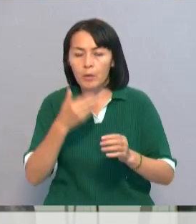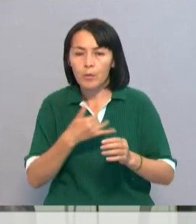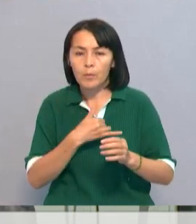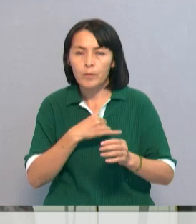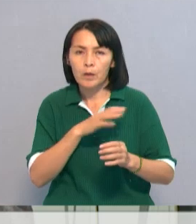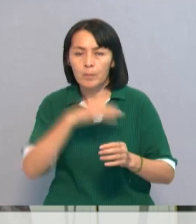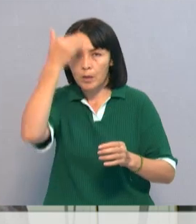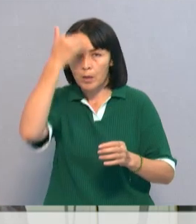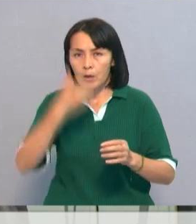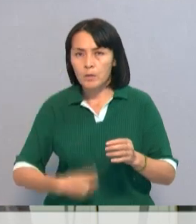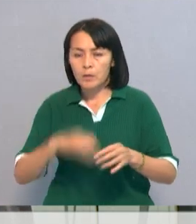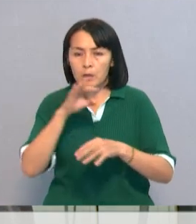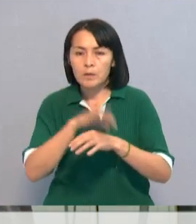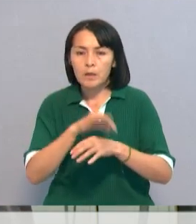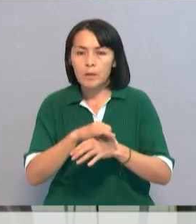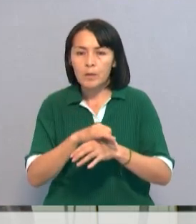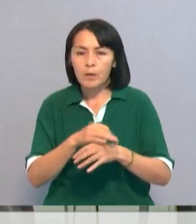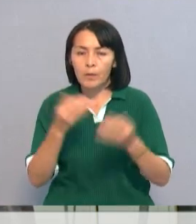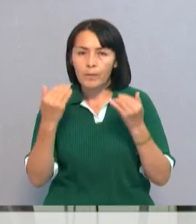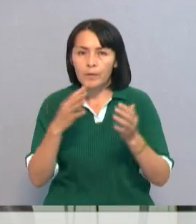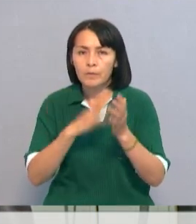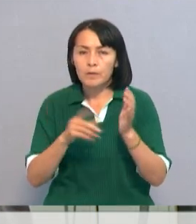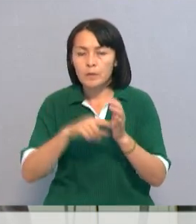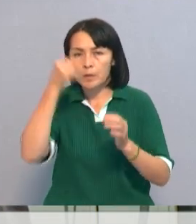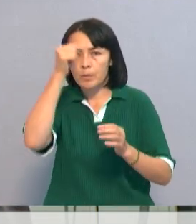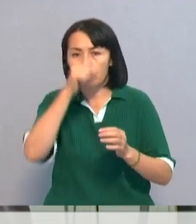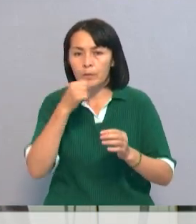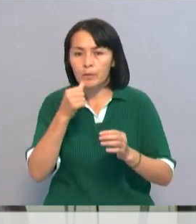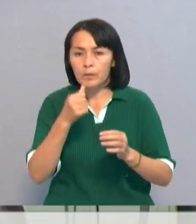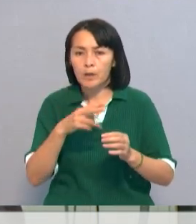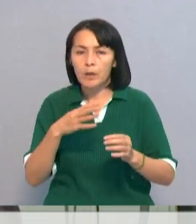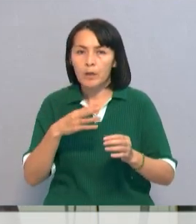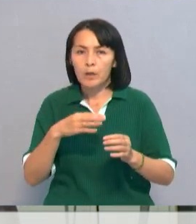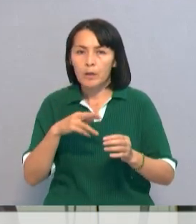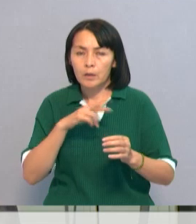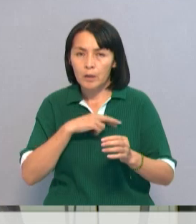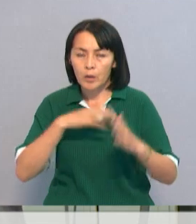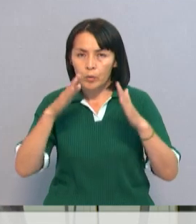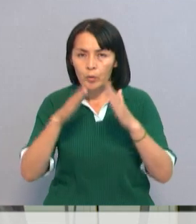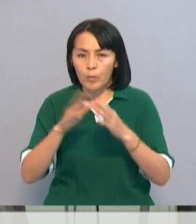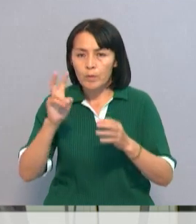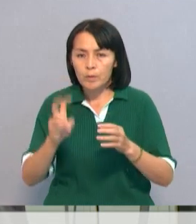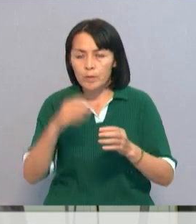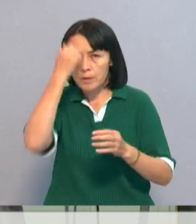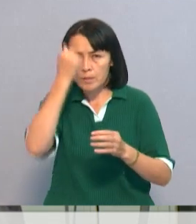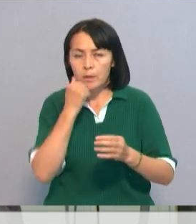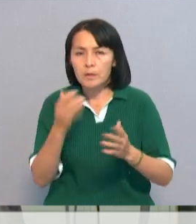был инсульт, я заболел. И вот с 97 года я на инвалидности.